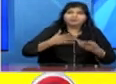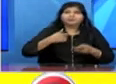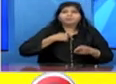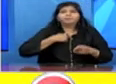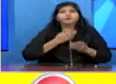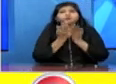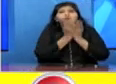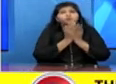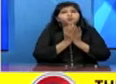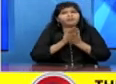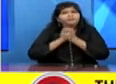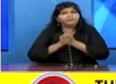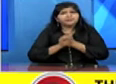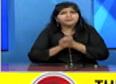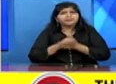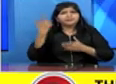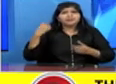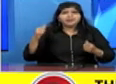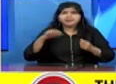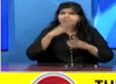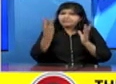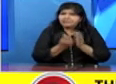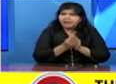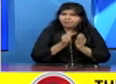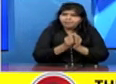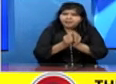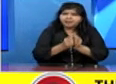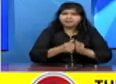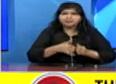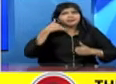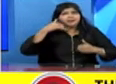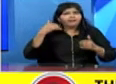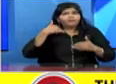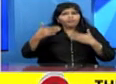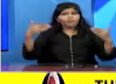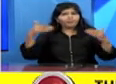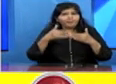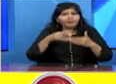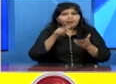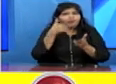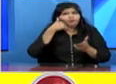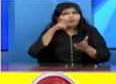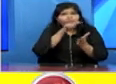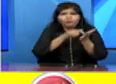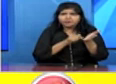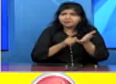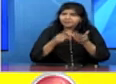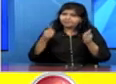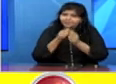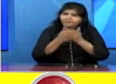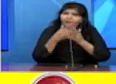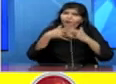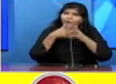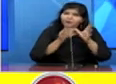स्कूल के दोस्तों के रीयूनियन करने की चर्चा की है। उनका ये आइडिया काफी रोचक है। हो सकता